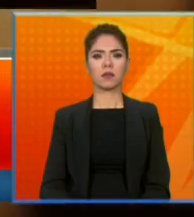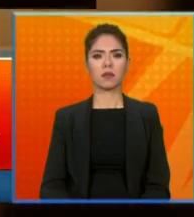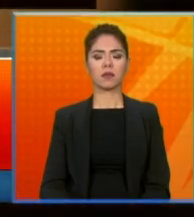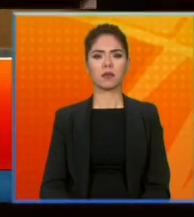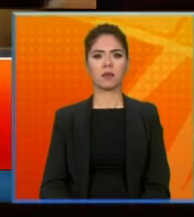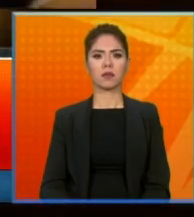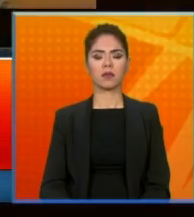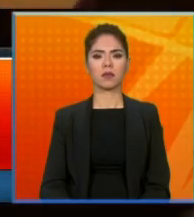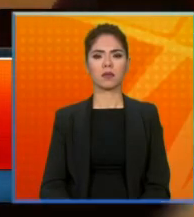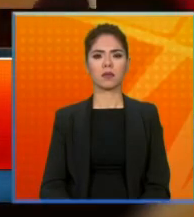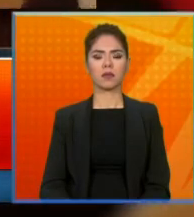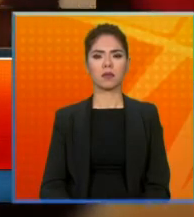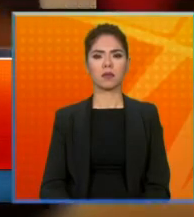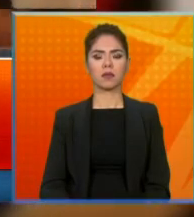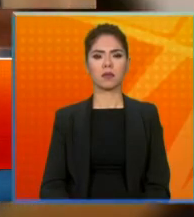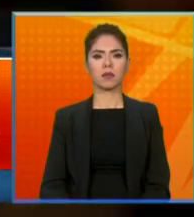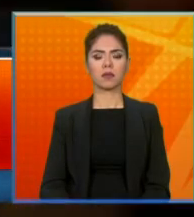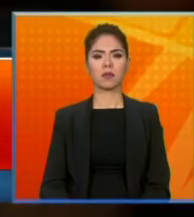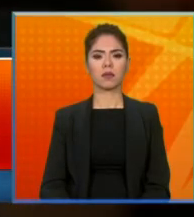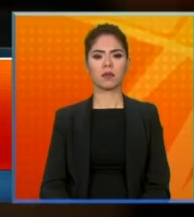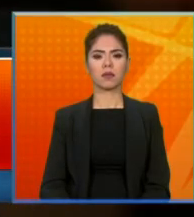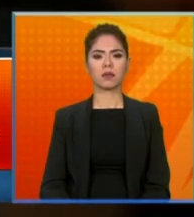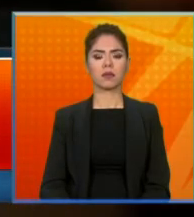إيش نزاول بهالظروف السيئة يعني